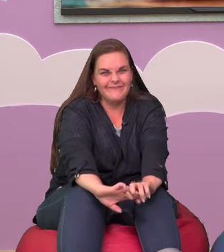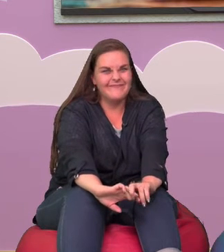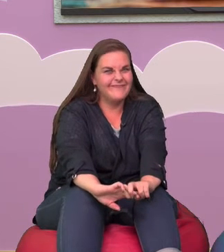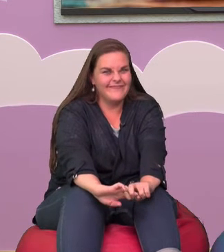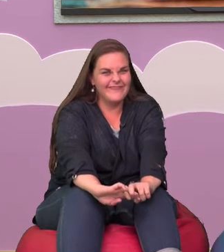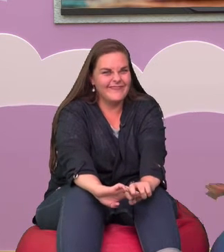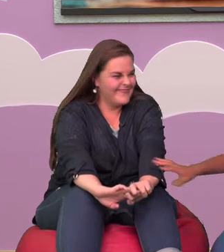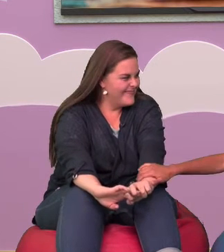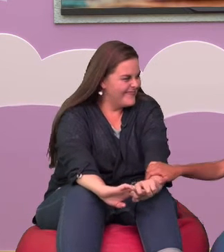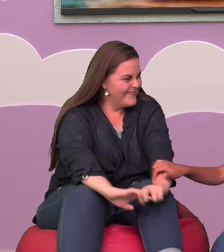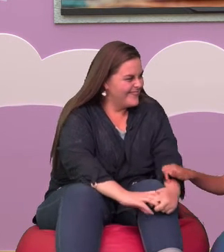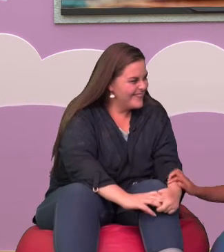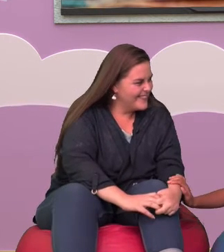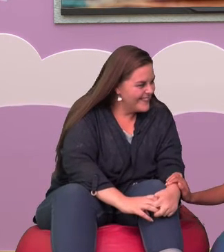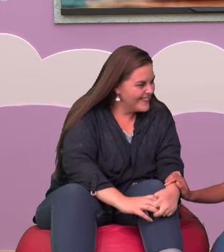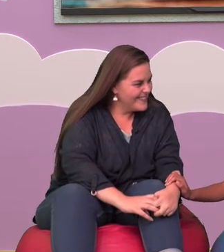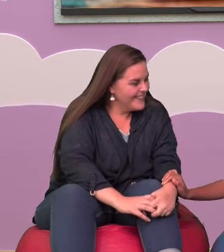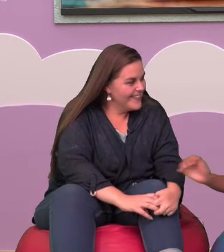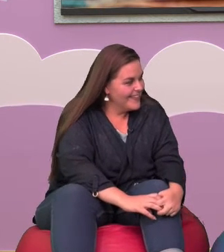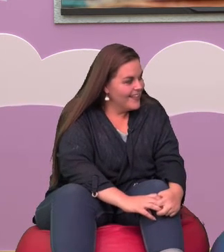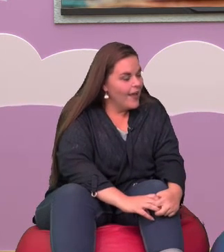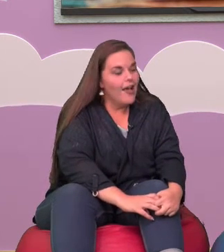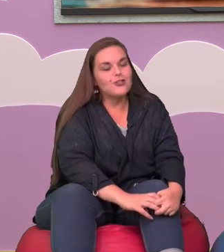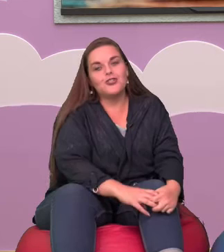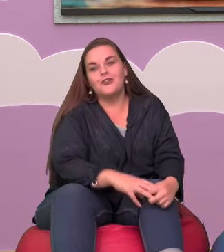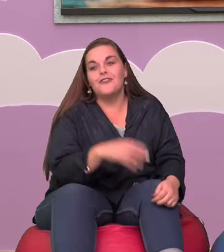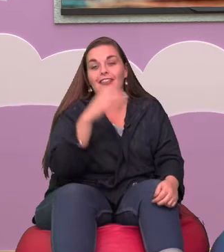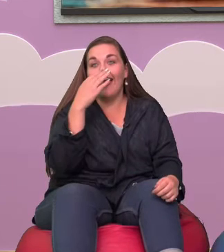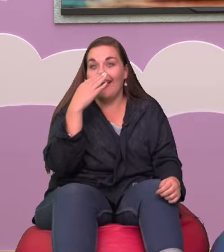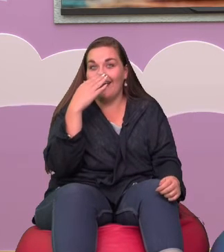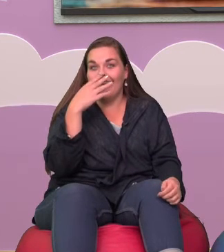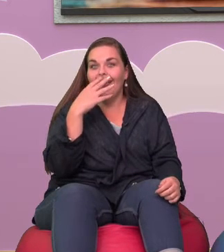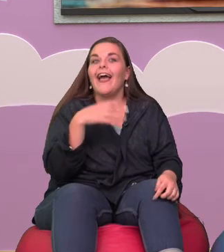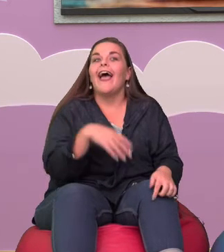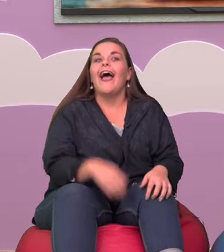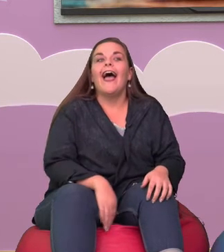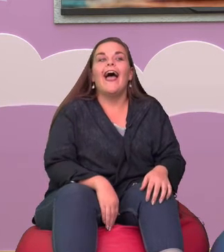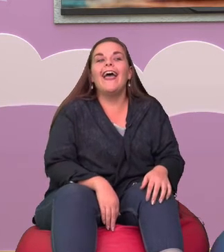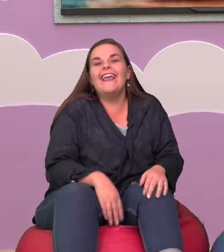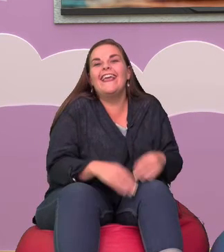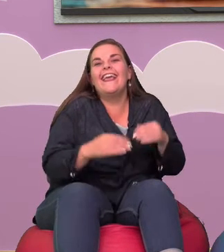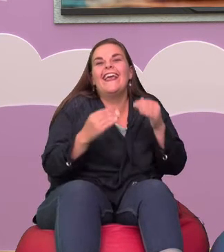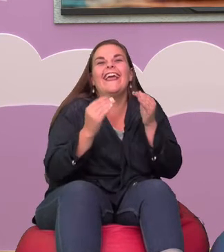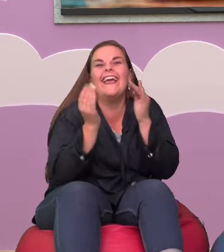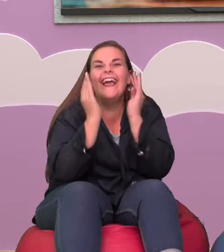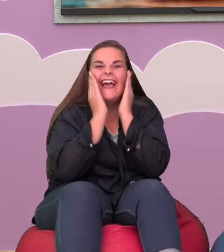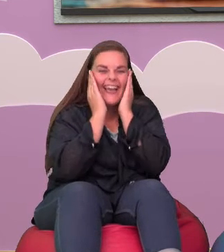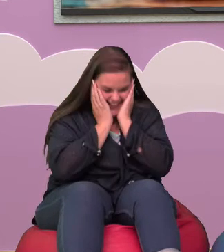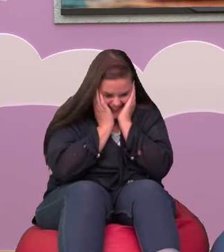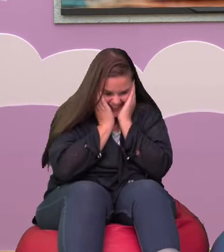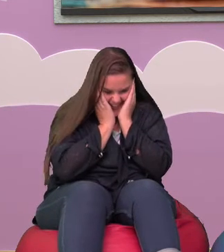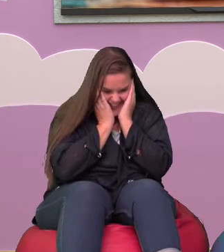Nee, Marissa, ek gaan dit verander na 'n koswinkel toe. Sjoe, man, Ek het gesien, maatjies, Marissa is